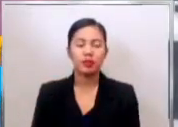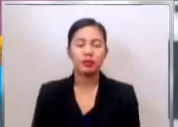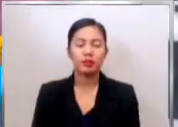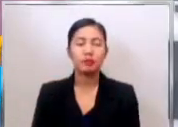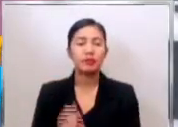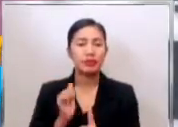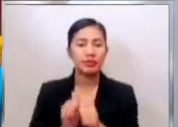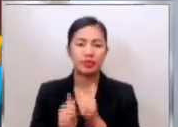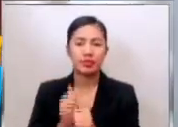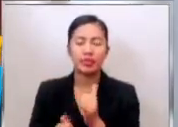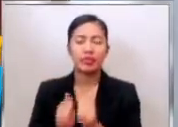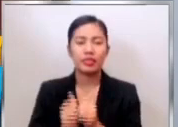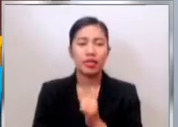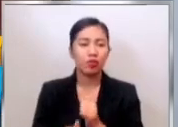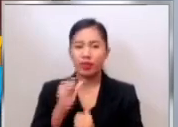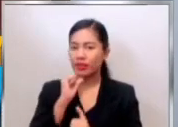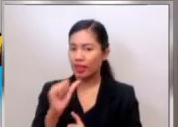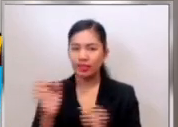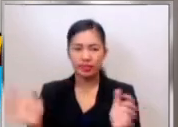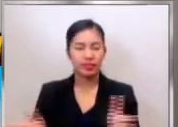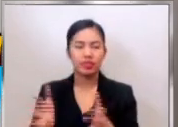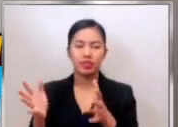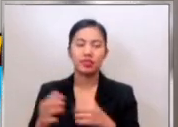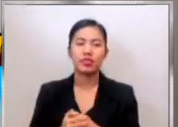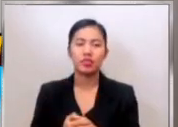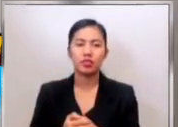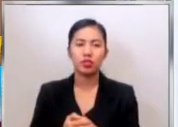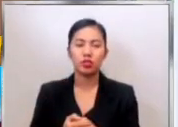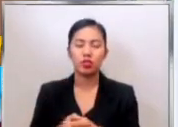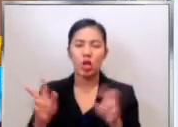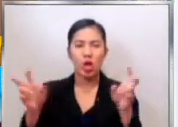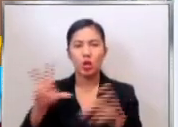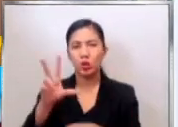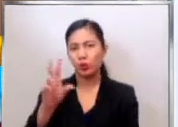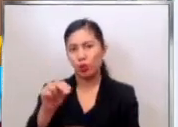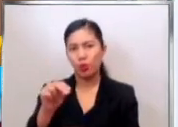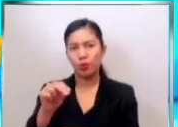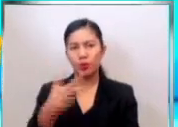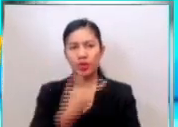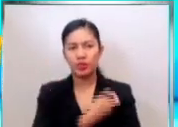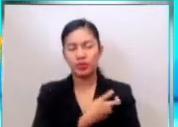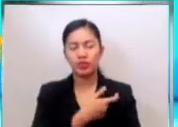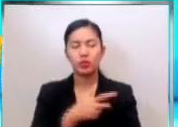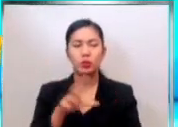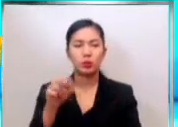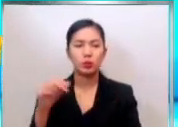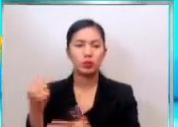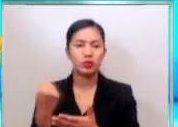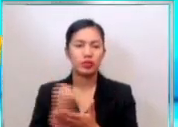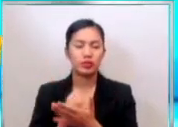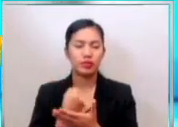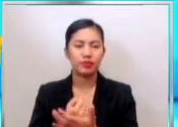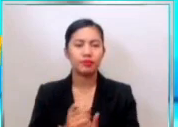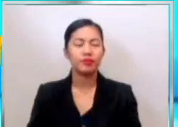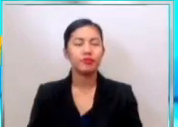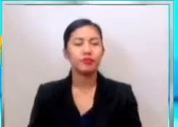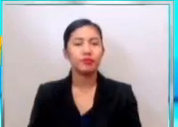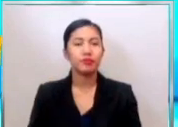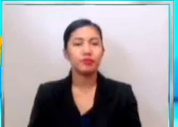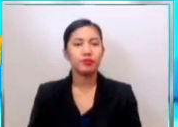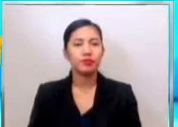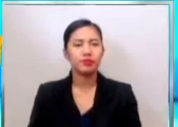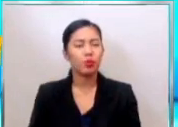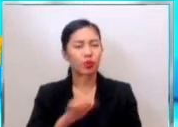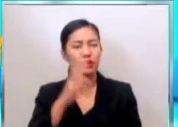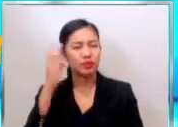salary scheme. Mm-hmm. For the record, ano po yung sinasabi ng mga manggagawa na wala pang bakuna ngayon? Kung bakit hindi pa sila nababakunahan,